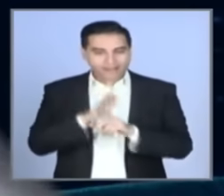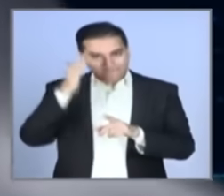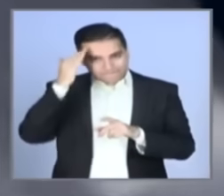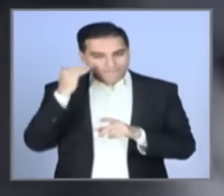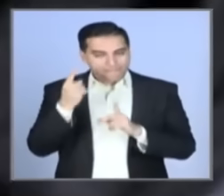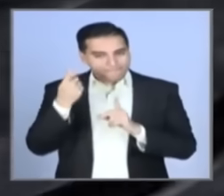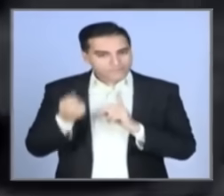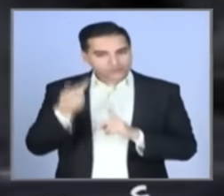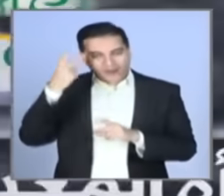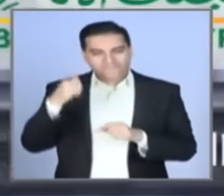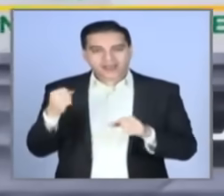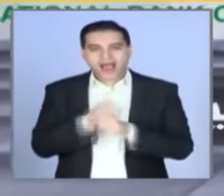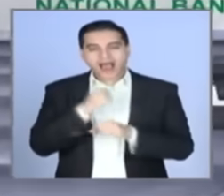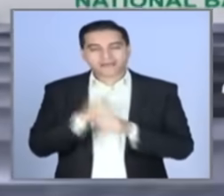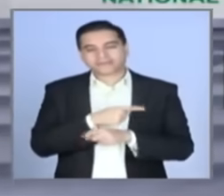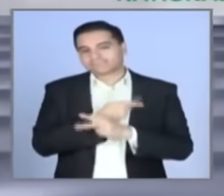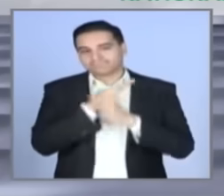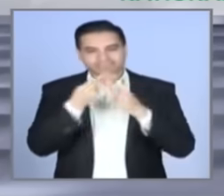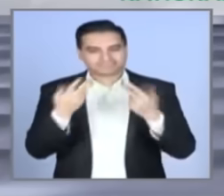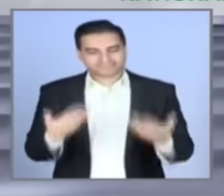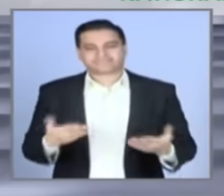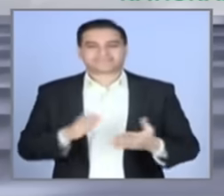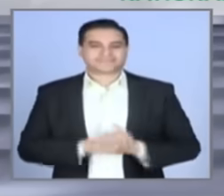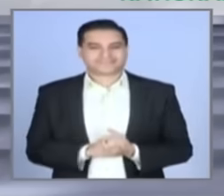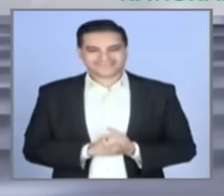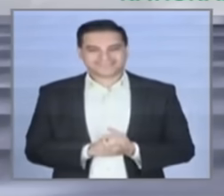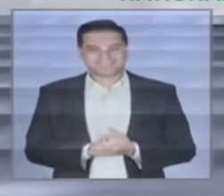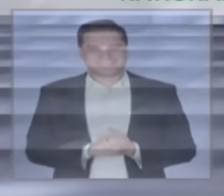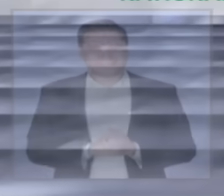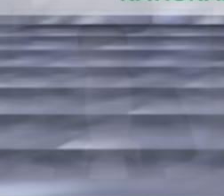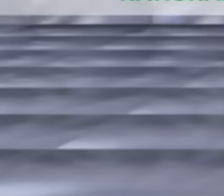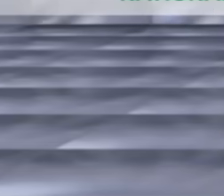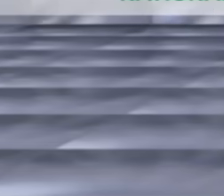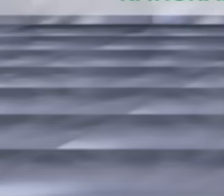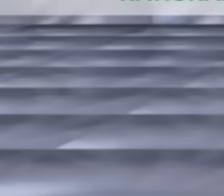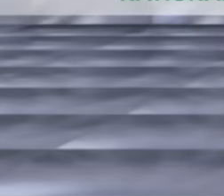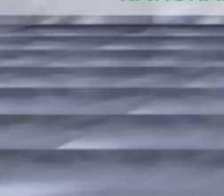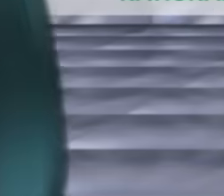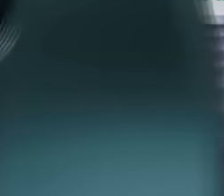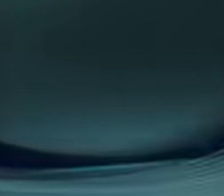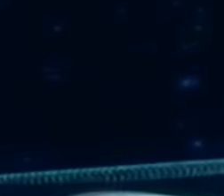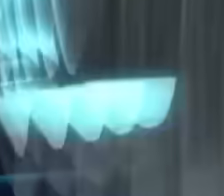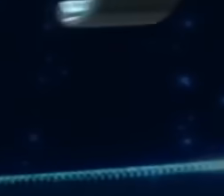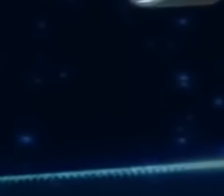في خزنه البنك الاهلي المصري، الداعم الرئيسي لمشروعات المراه المعيله في كافه المجالات.